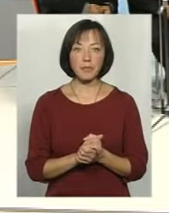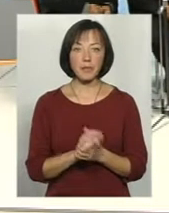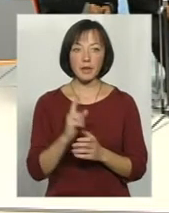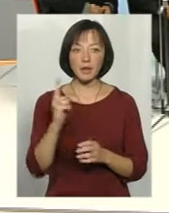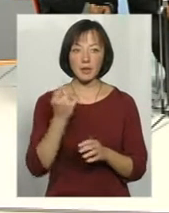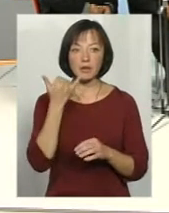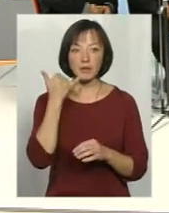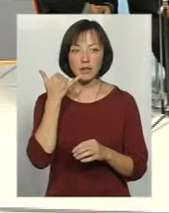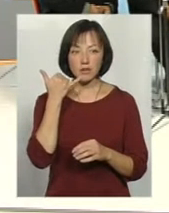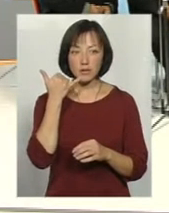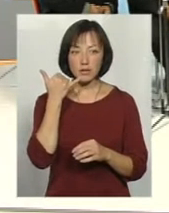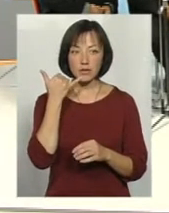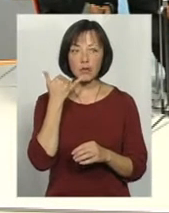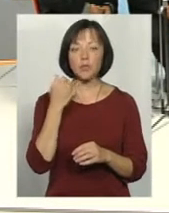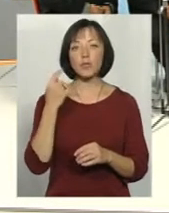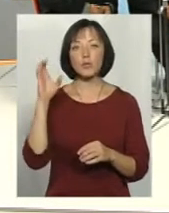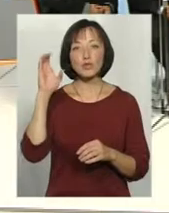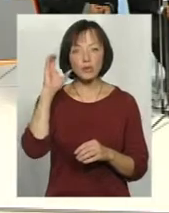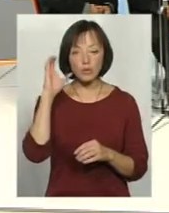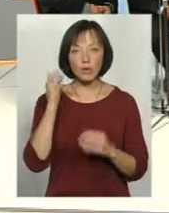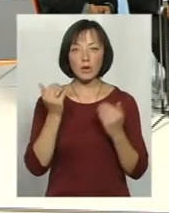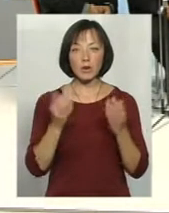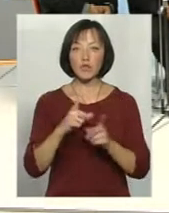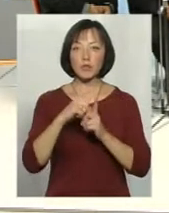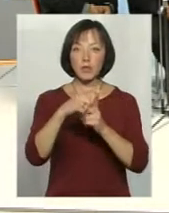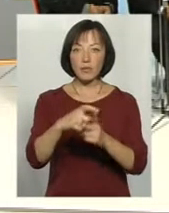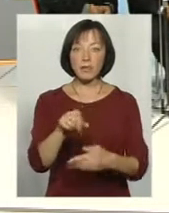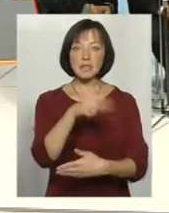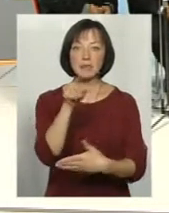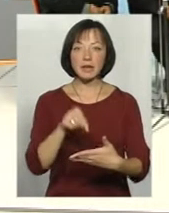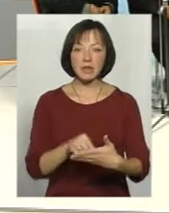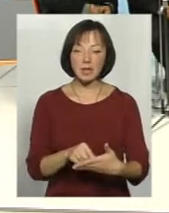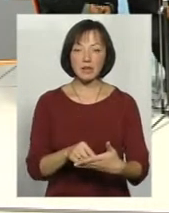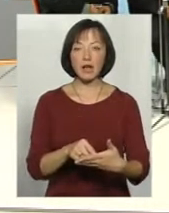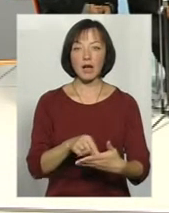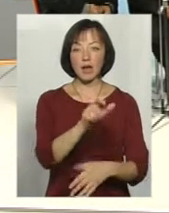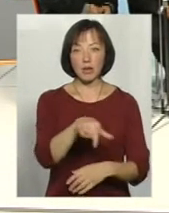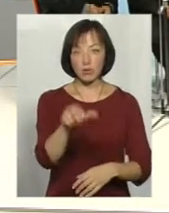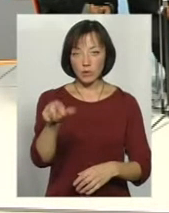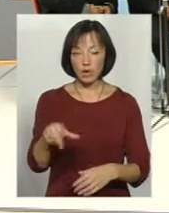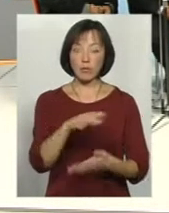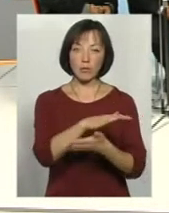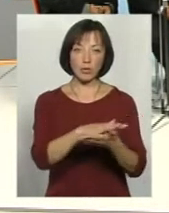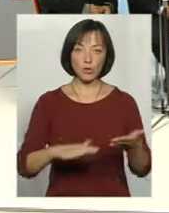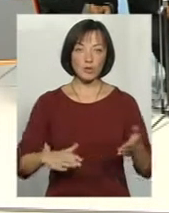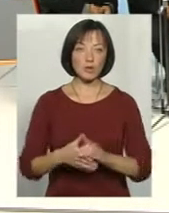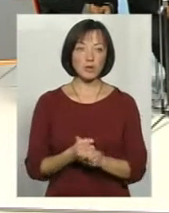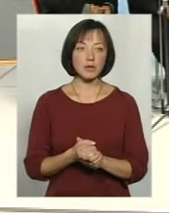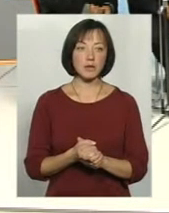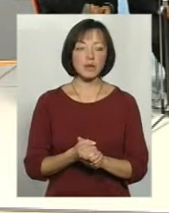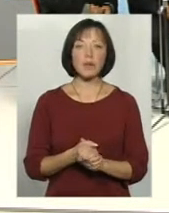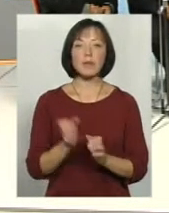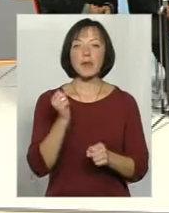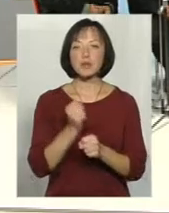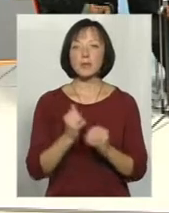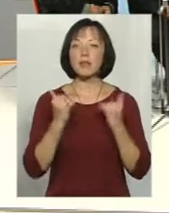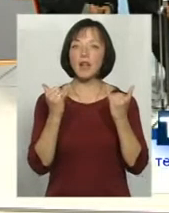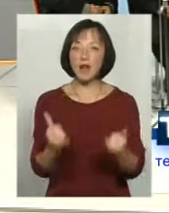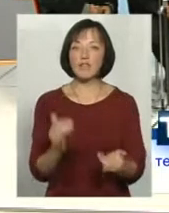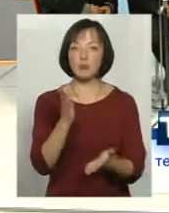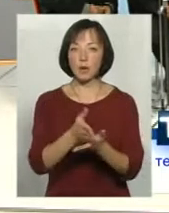Насамперед телефонні дзвінки, давайте ми спочатку відповімо на запитання глядачів, а далі продовжимо. Нагадую, працюємо для вас